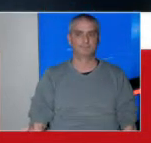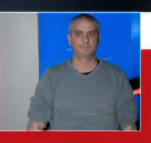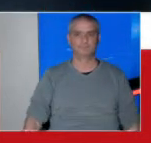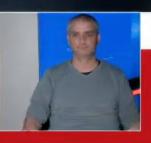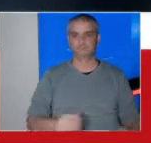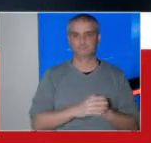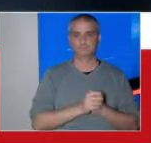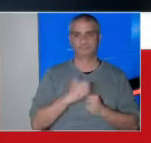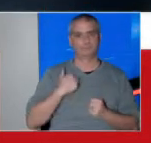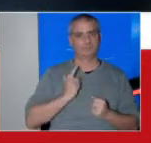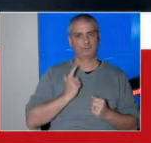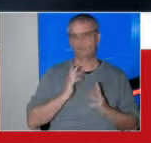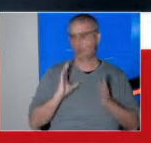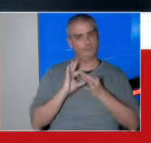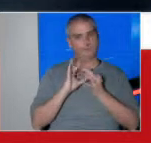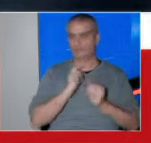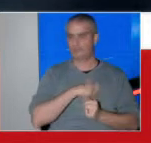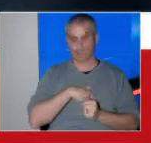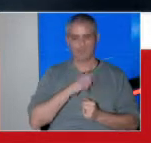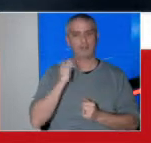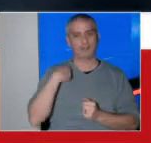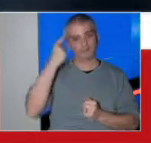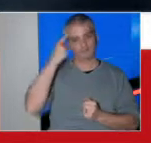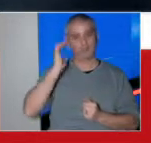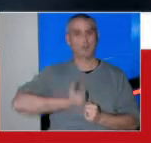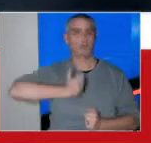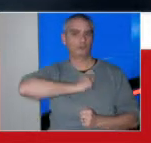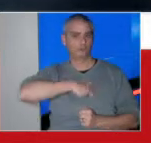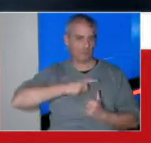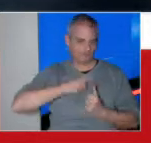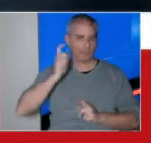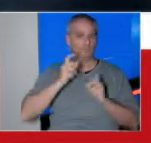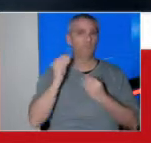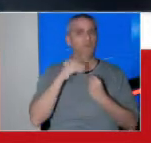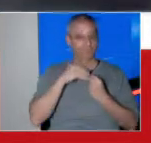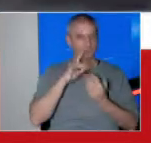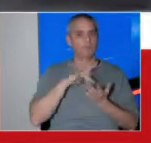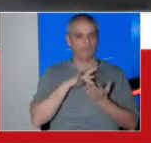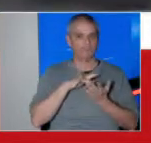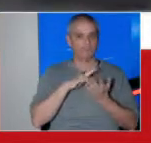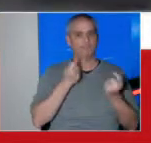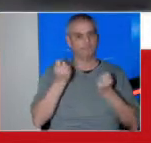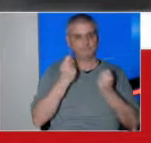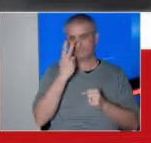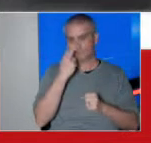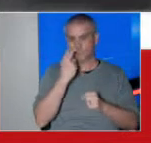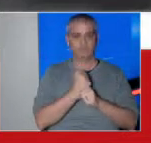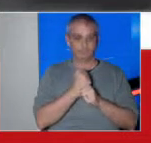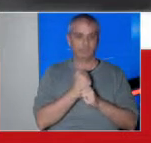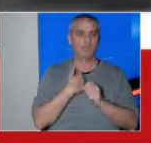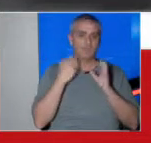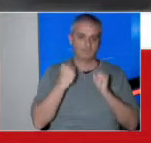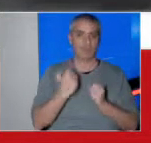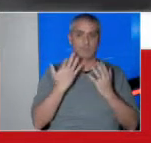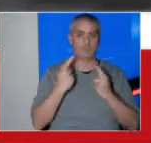תראה, אני באופן אישי לא נמצא בקשר עם העירייה, אבל אני כן יודע שגם ראש העיר וגם אנשים נוספים נמצאים מאחורי הקלעים ופועלים, ואני בטוח